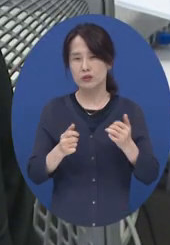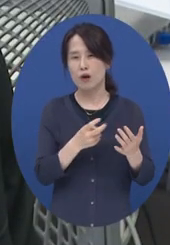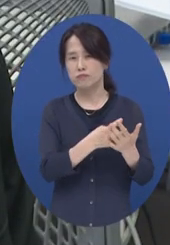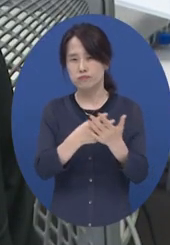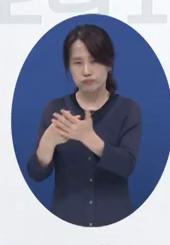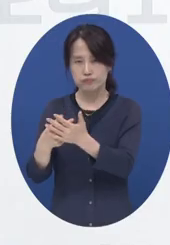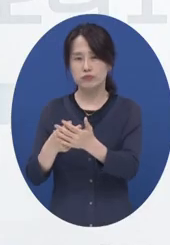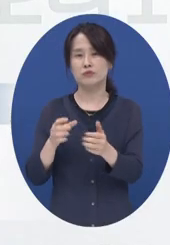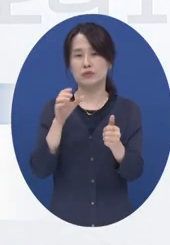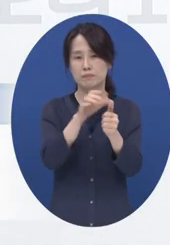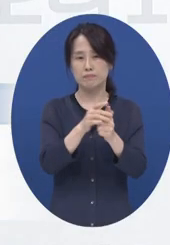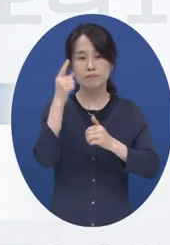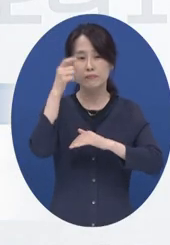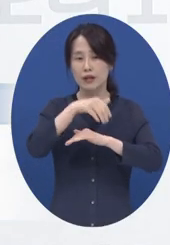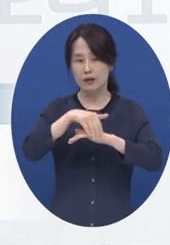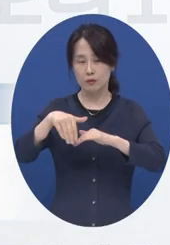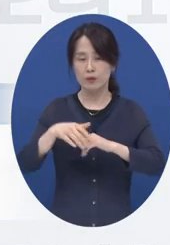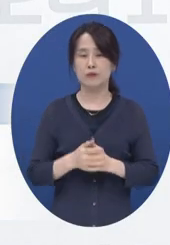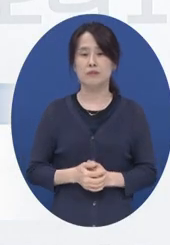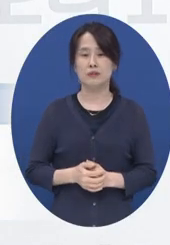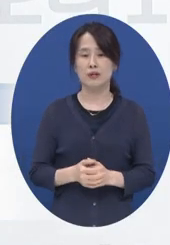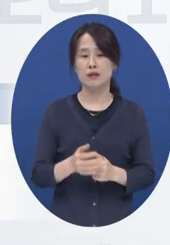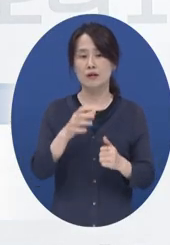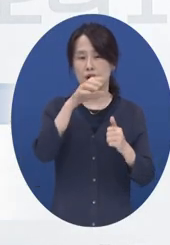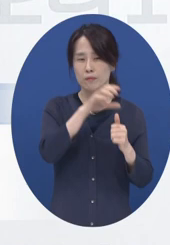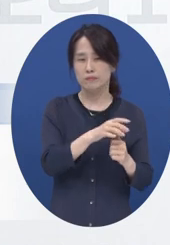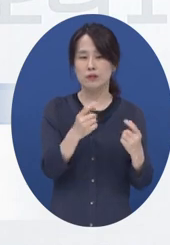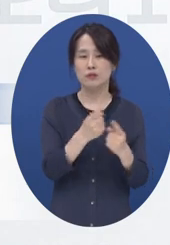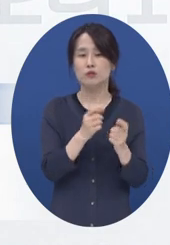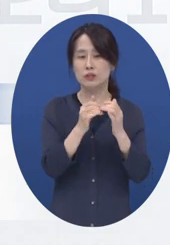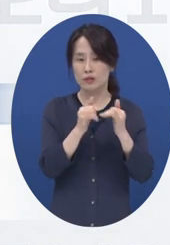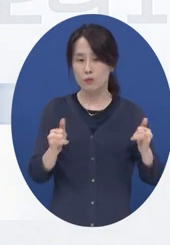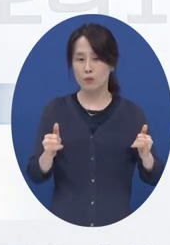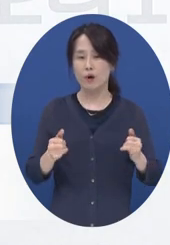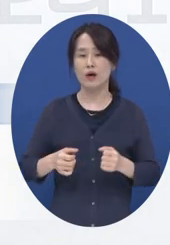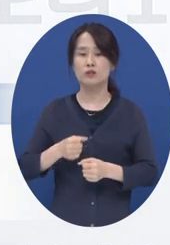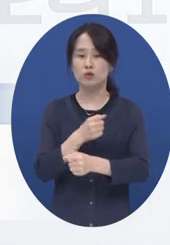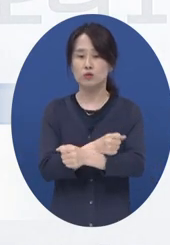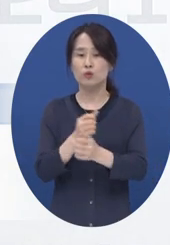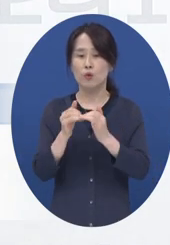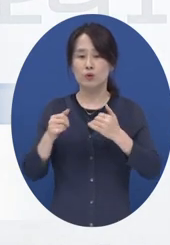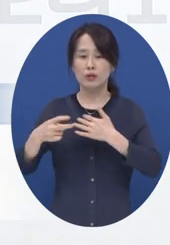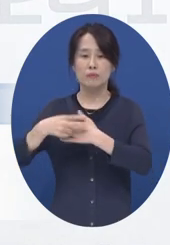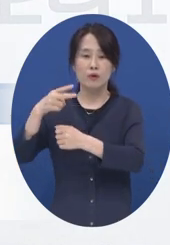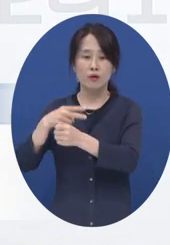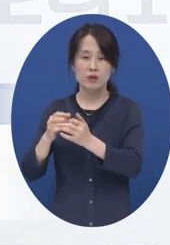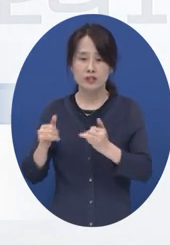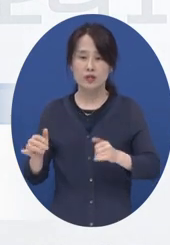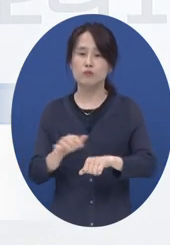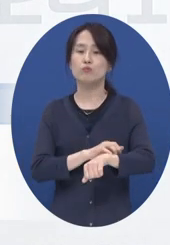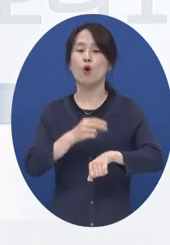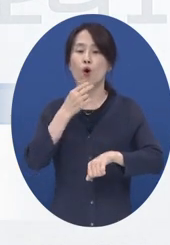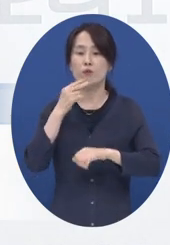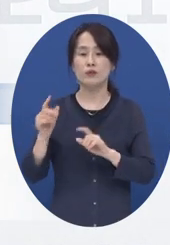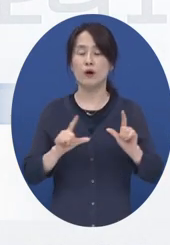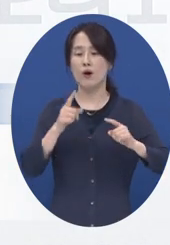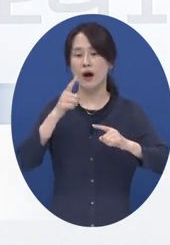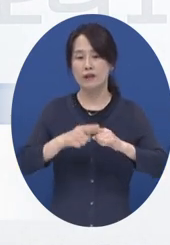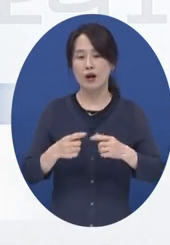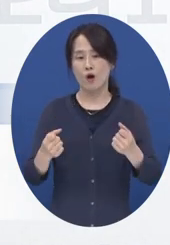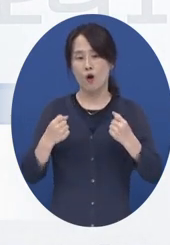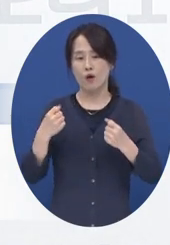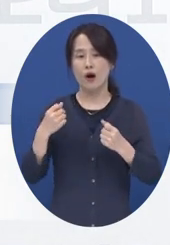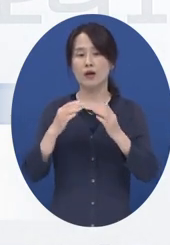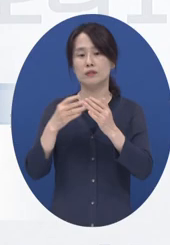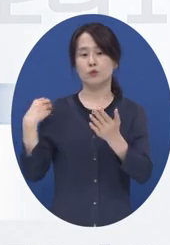담당합니다 경이의 치우다 분들과 수거하는 이 교직원들이 불편없이 생활한다면 건강하게 집으로 돌아올